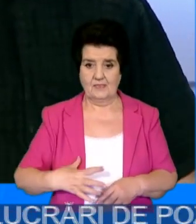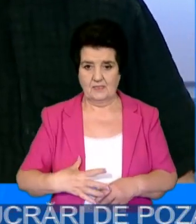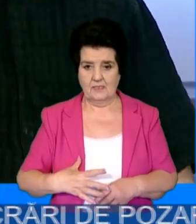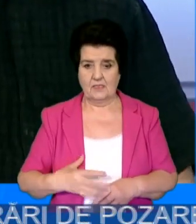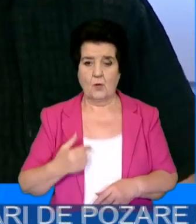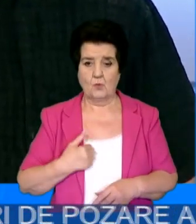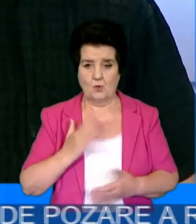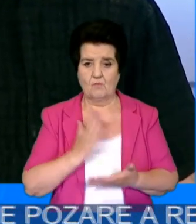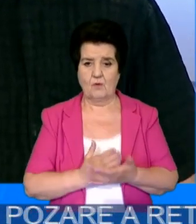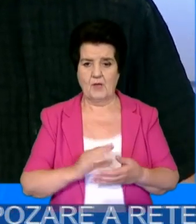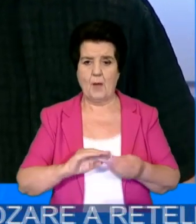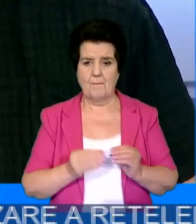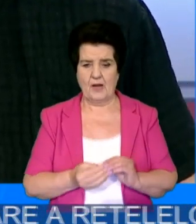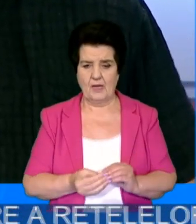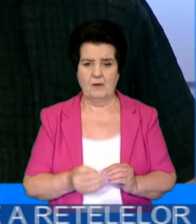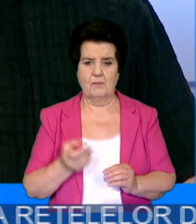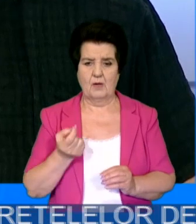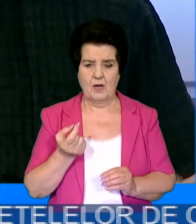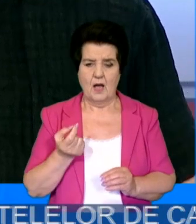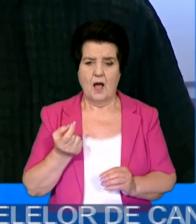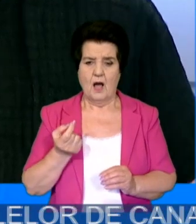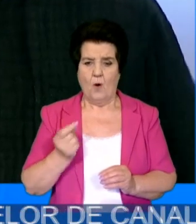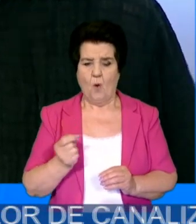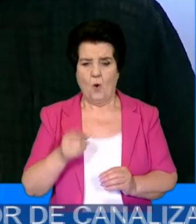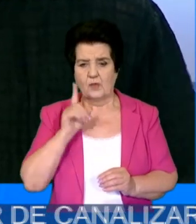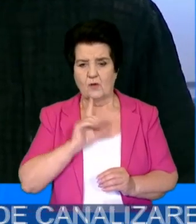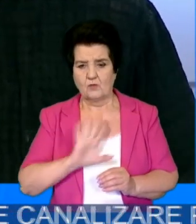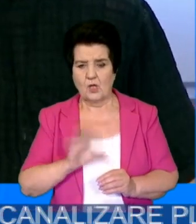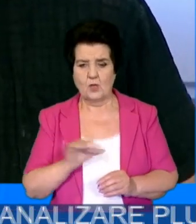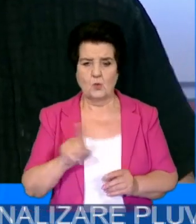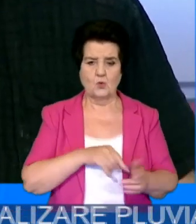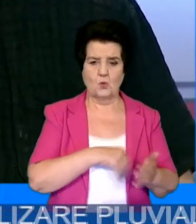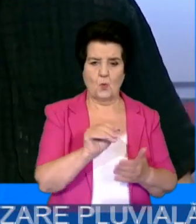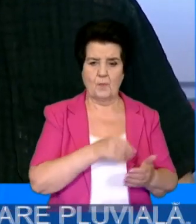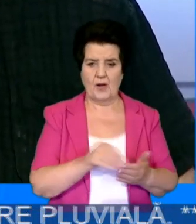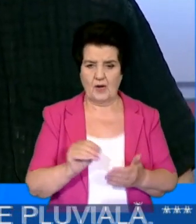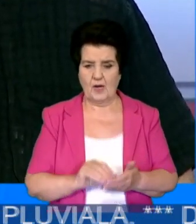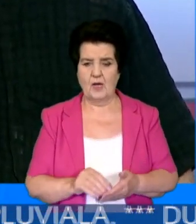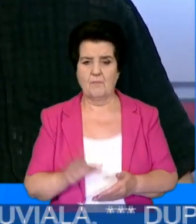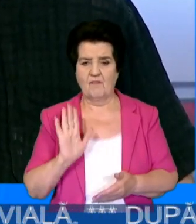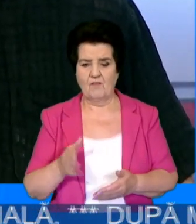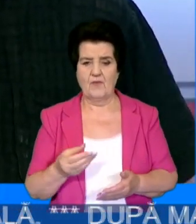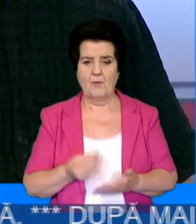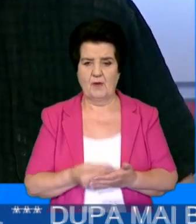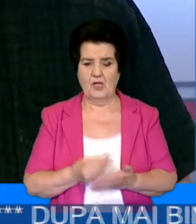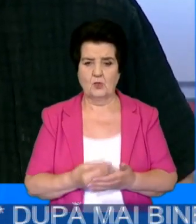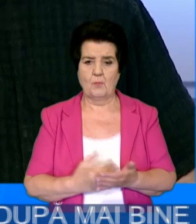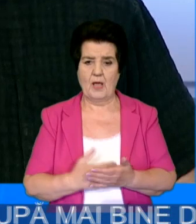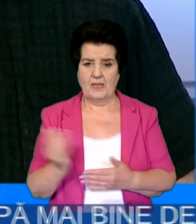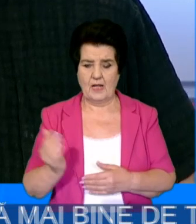noi vom avea o problemă de preț, noi vom avea un disconfort de unde să mai cumpărăm, prețul va fi probabil că mai înalt decât de la